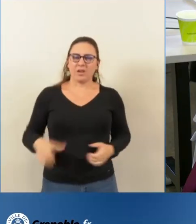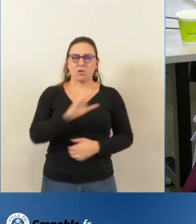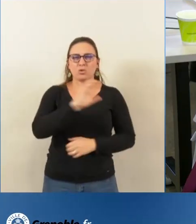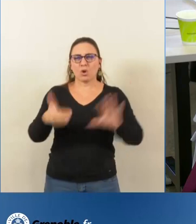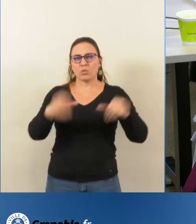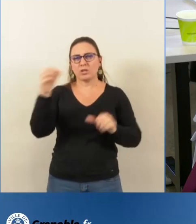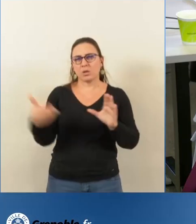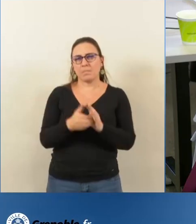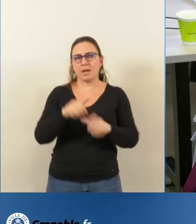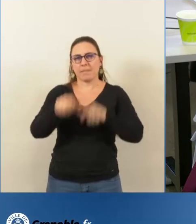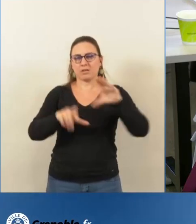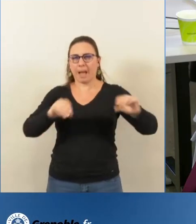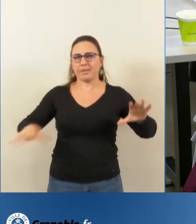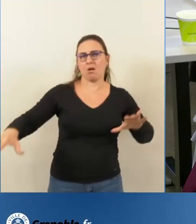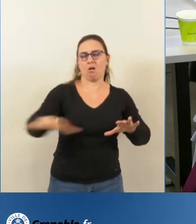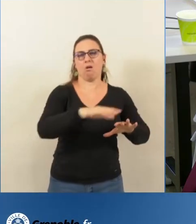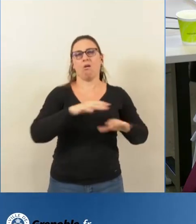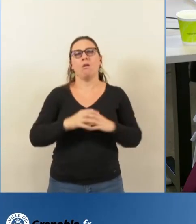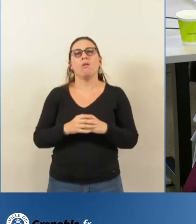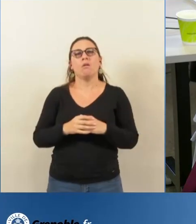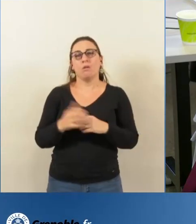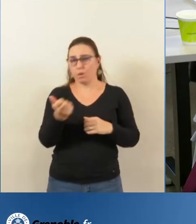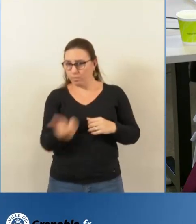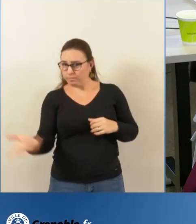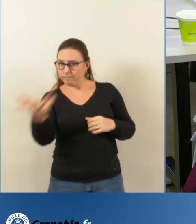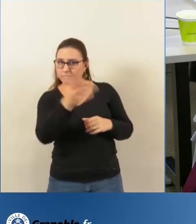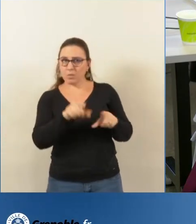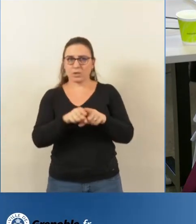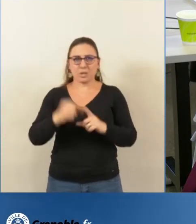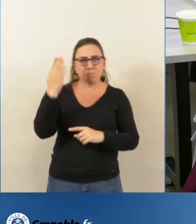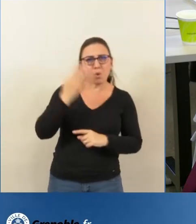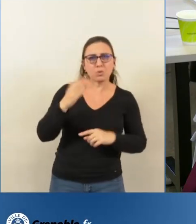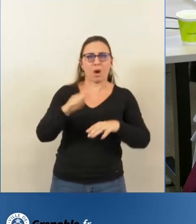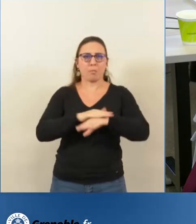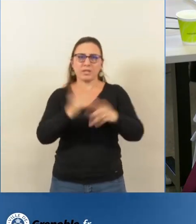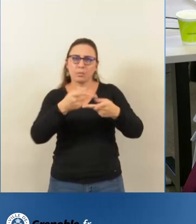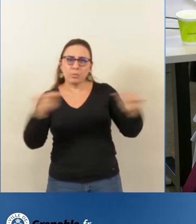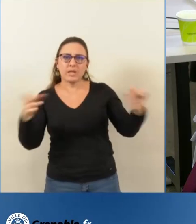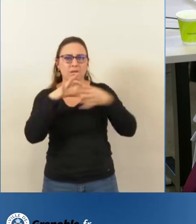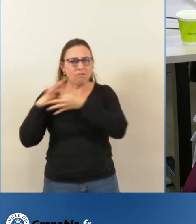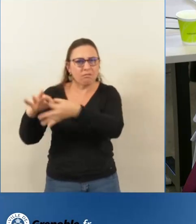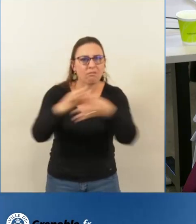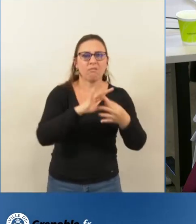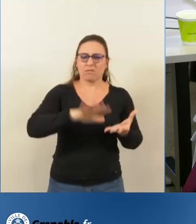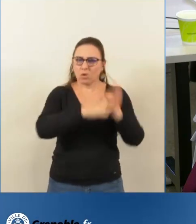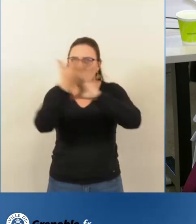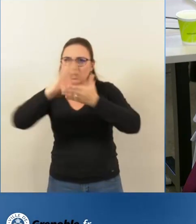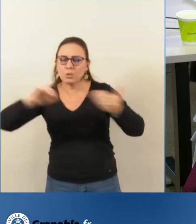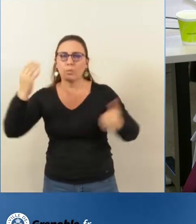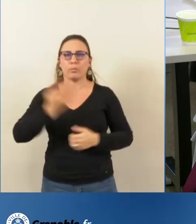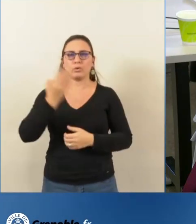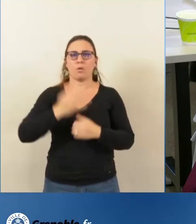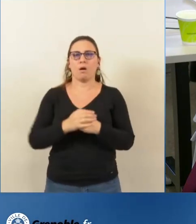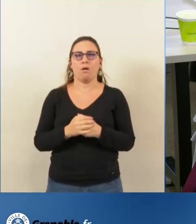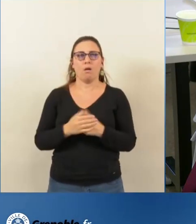160 000 habitants et habitants dont nombreux sont celles et ceux qui ont besoin de politique publique de solidarité de transition à